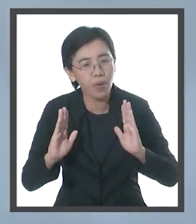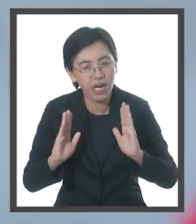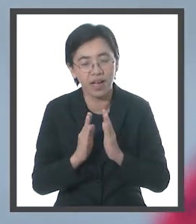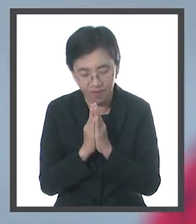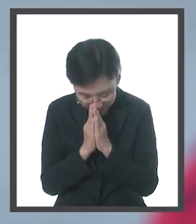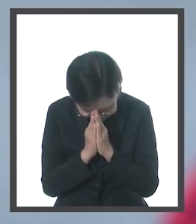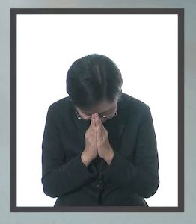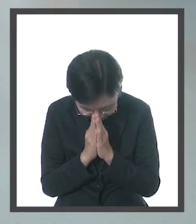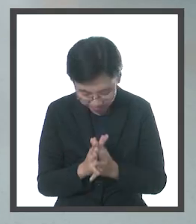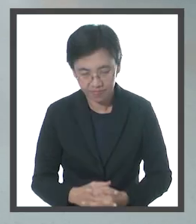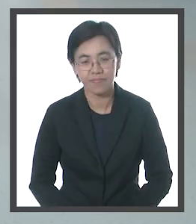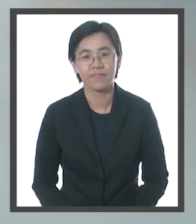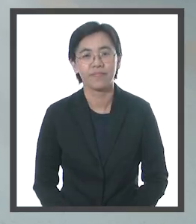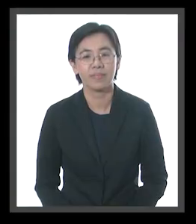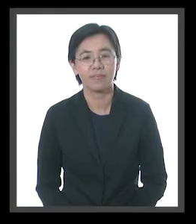ินดีครับ